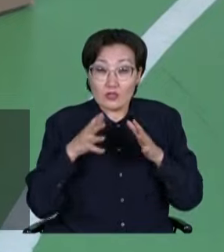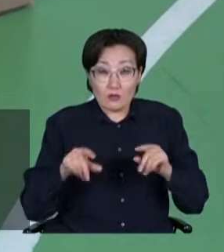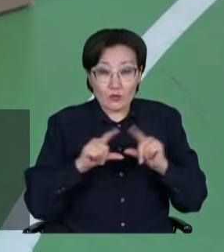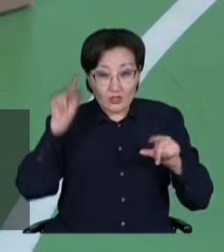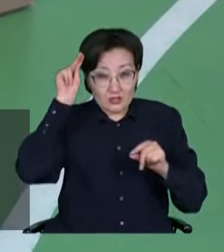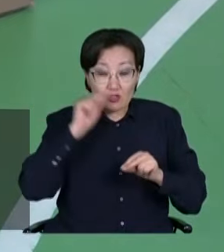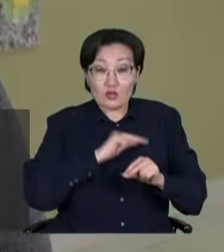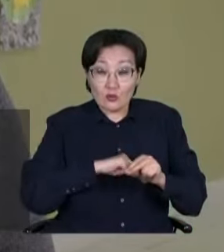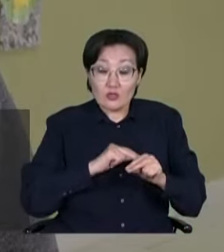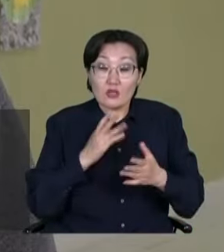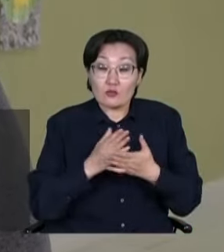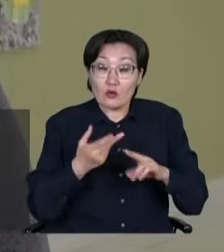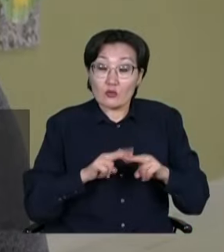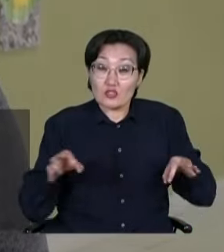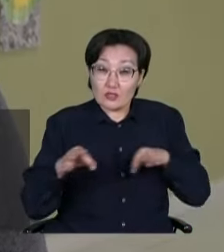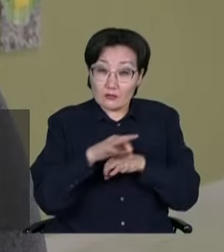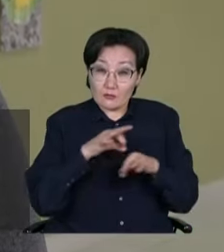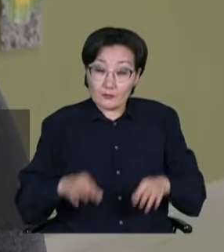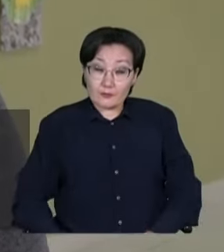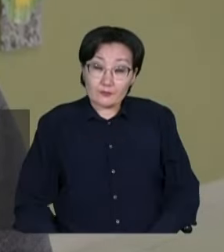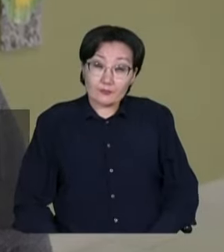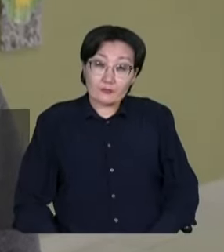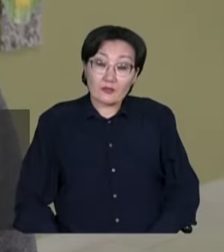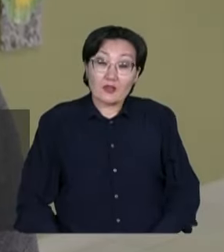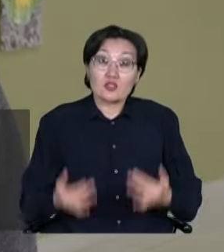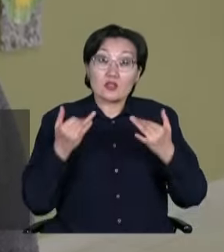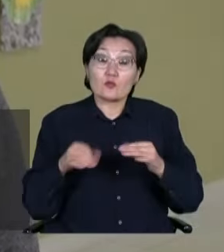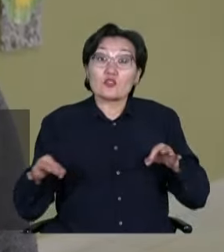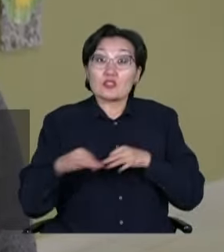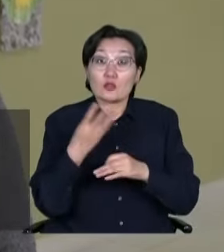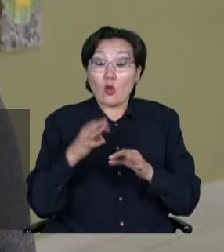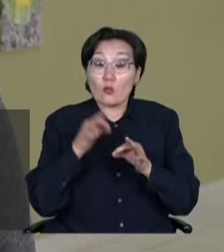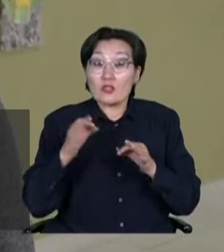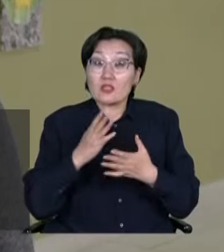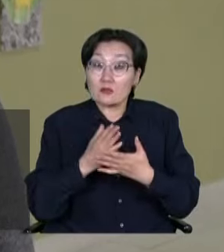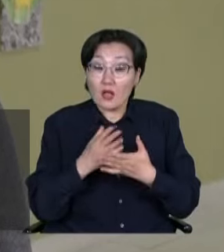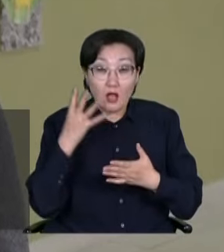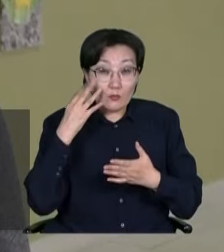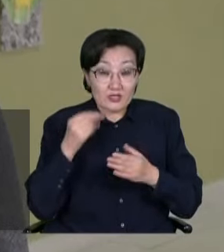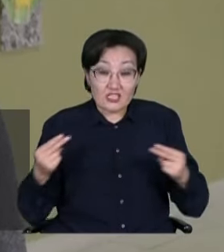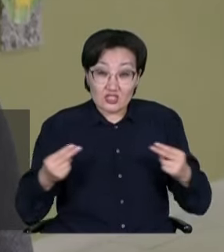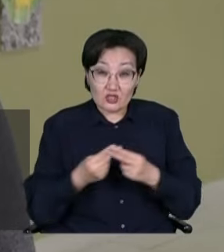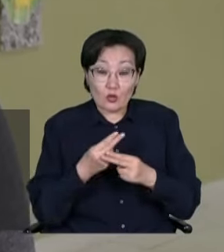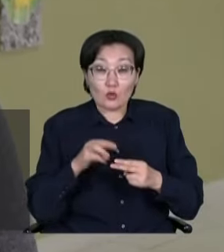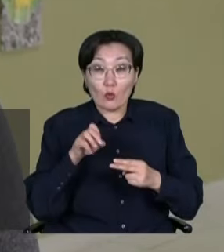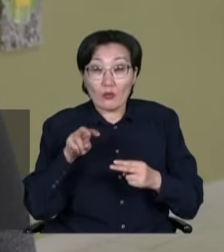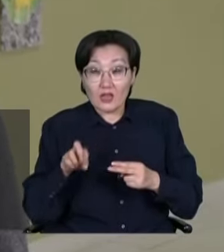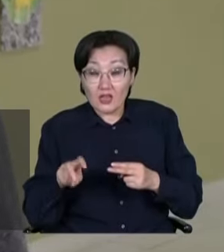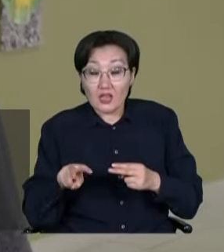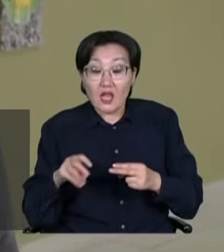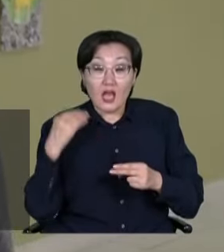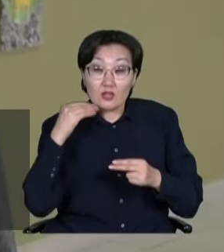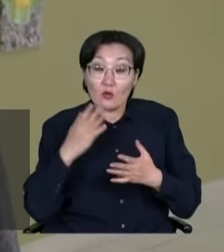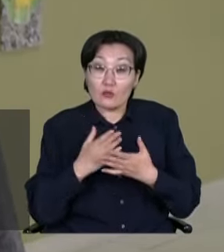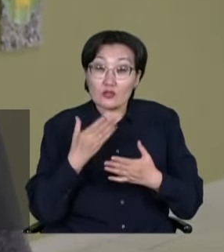мектепте іске қосылған. Мы в 4 регионах, получается, запускали. Қазір жоба 4 өңірде бар, яғни Алматы, Астана, Тобыл, Ақтөбеде. Ол